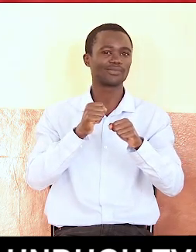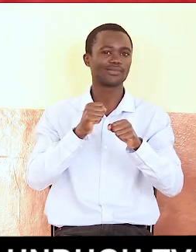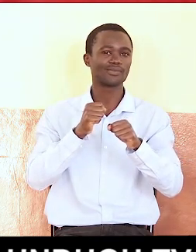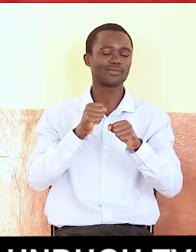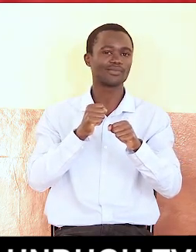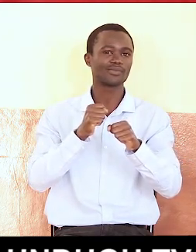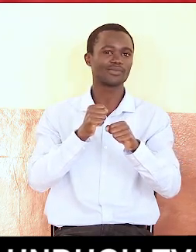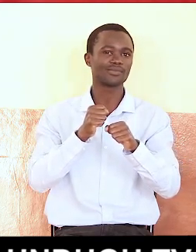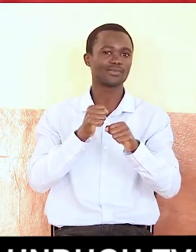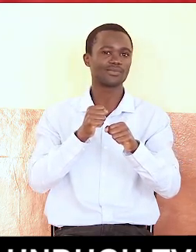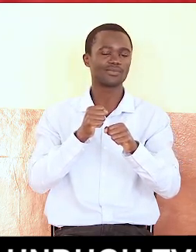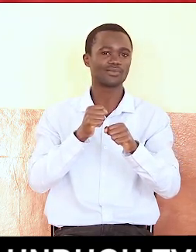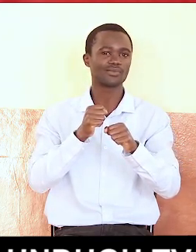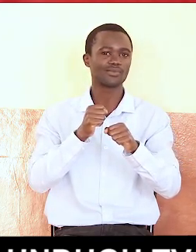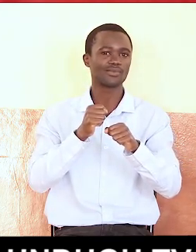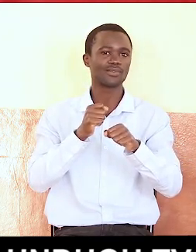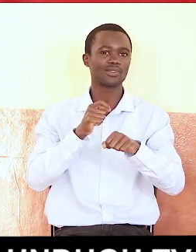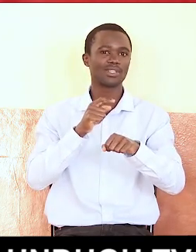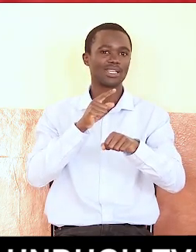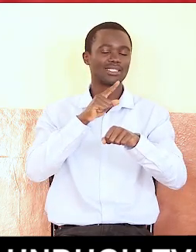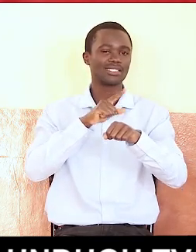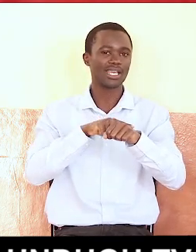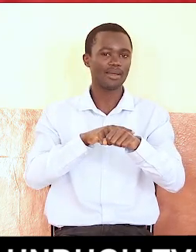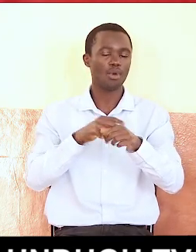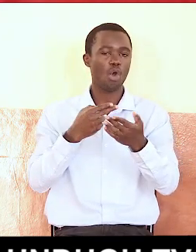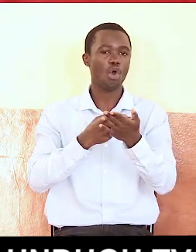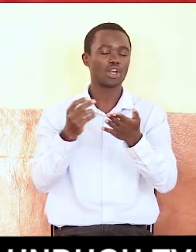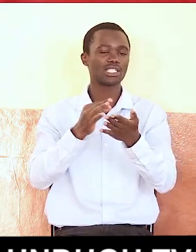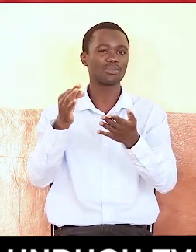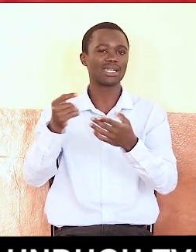akishawajilia juu yenu